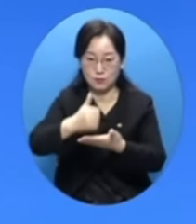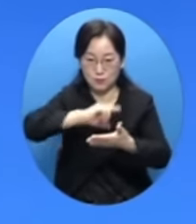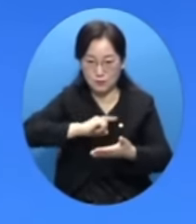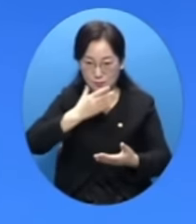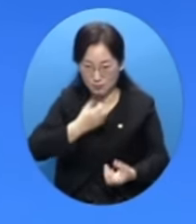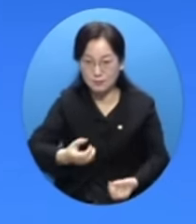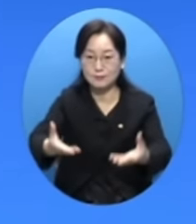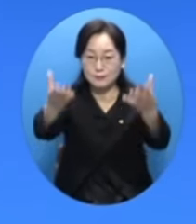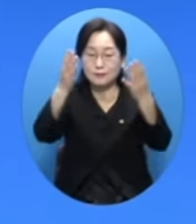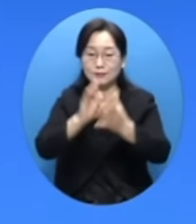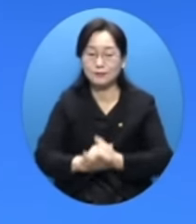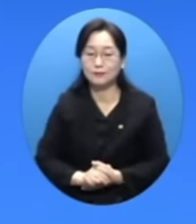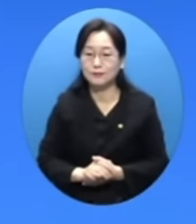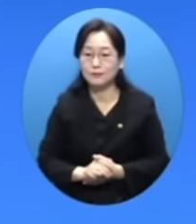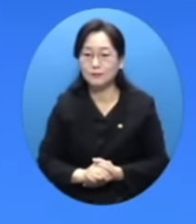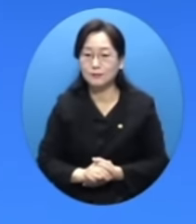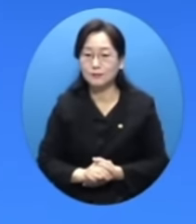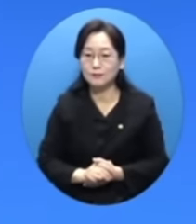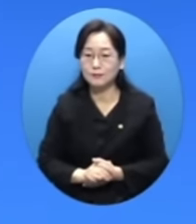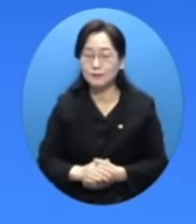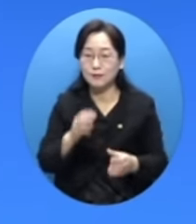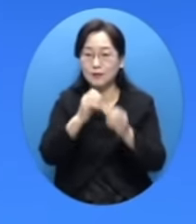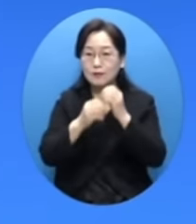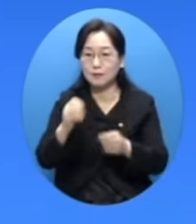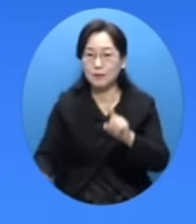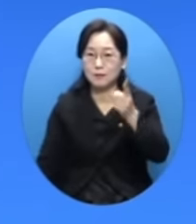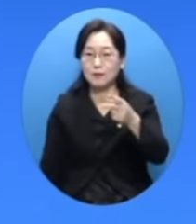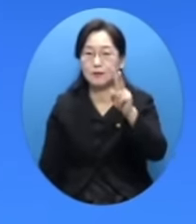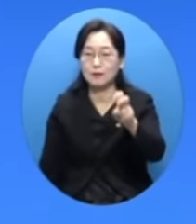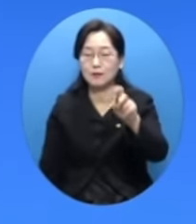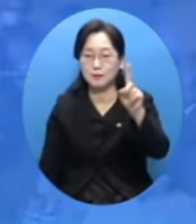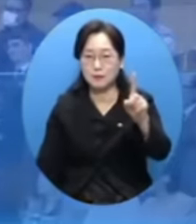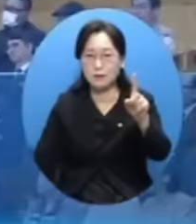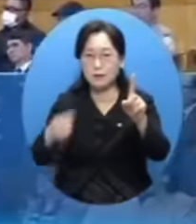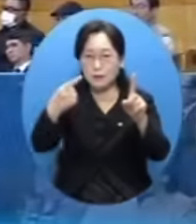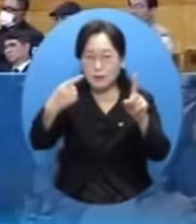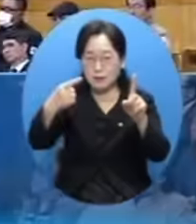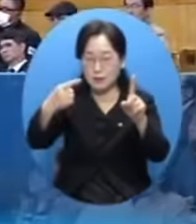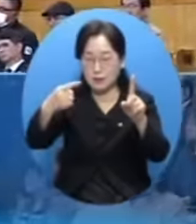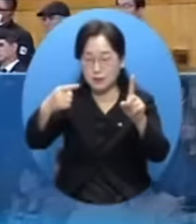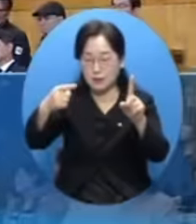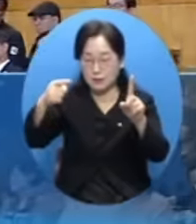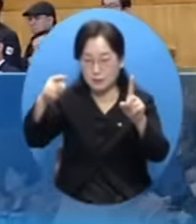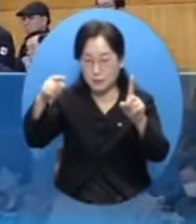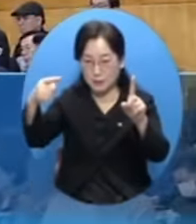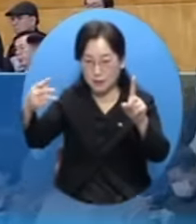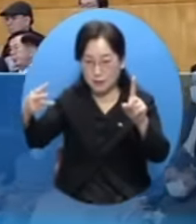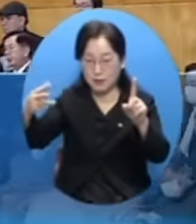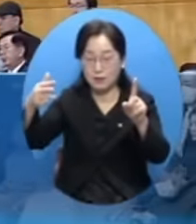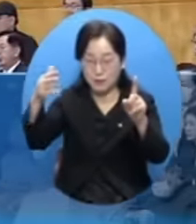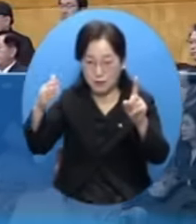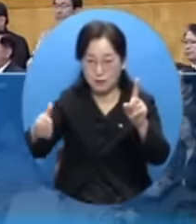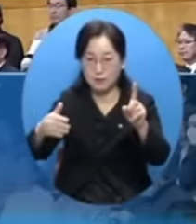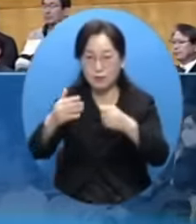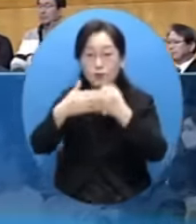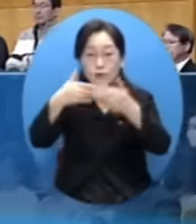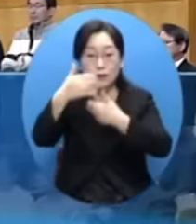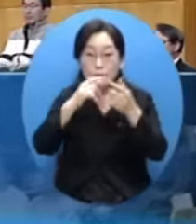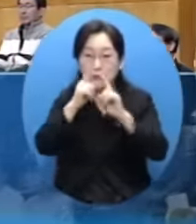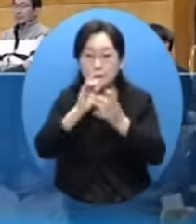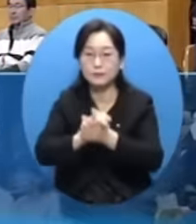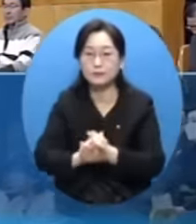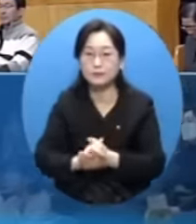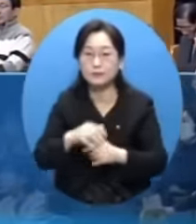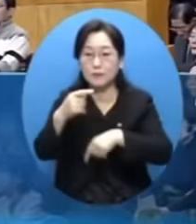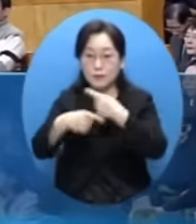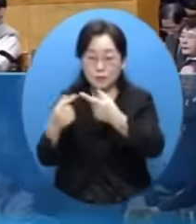이름으로 축원합니다. 시편 121편 1절 8절은 이와 같이 우리를 도우신 하나님에 대해서 말씀하고 있습니다. 이 말씀